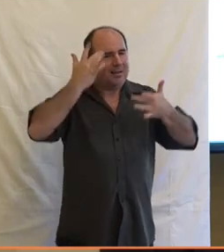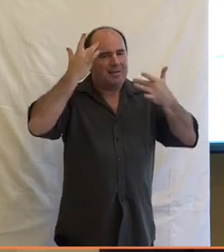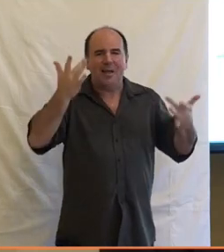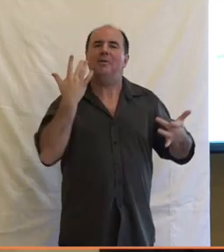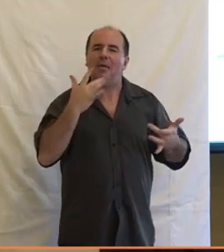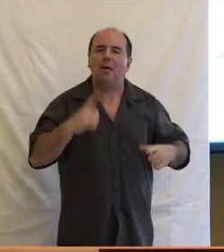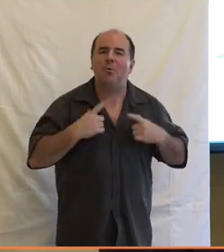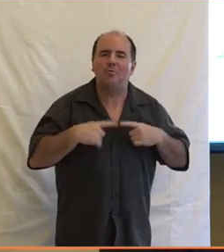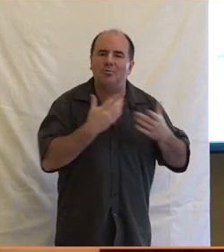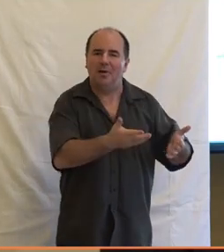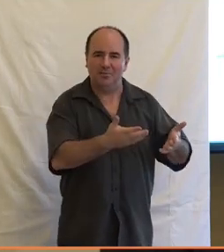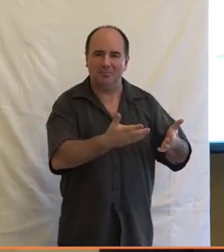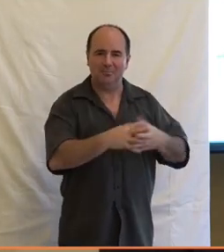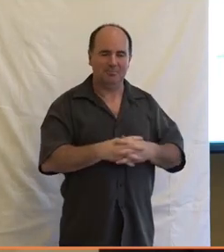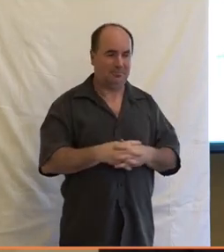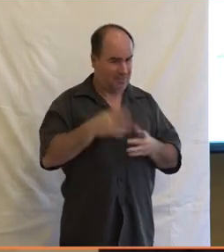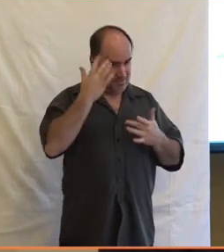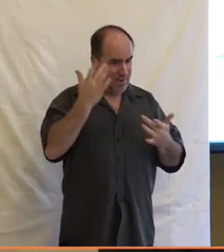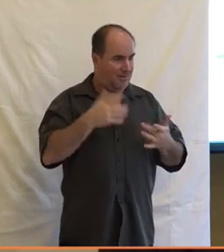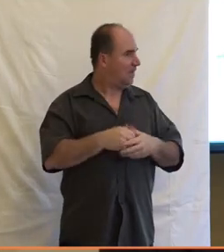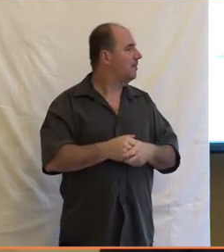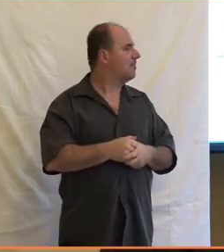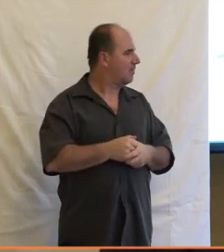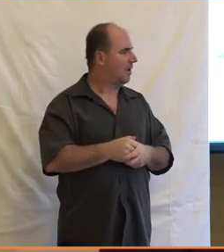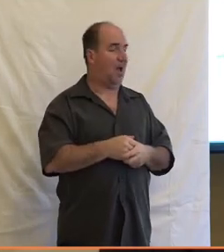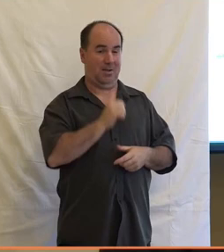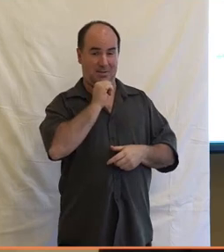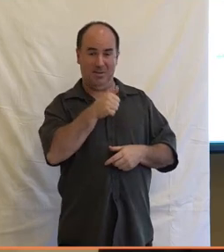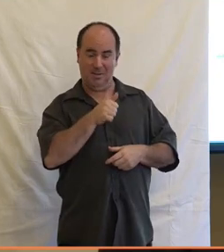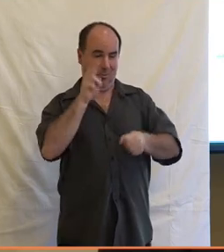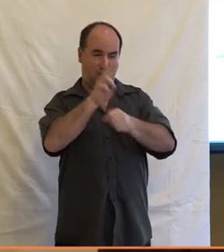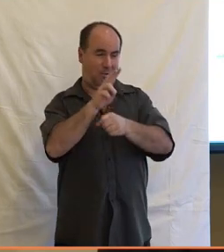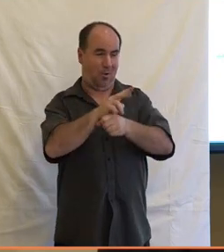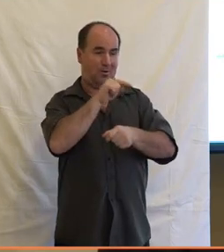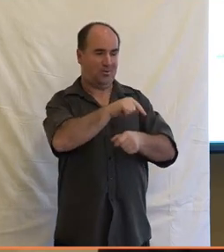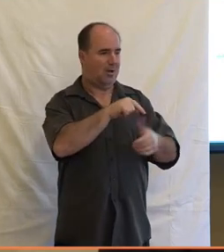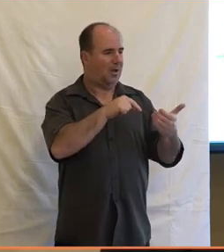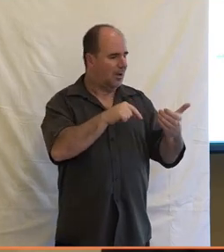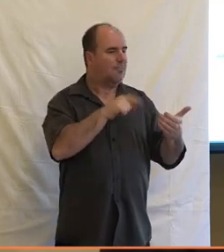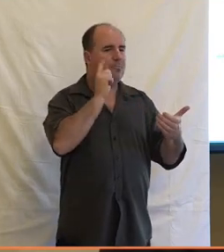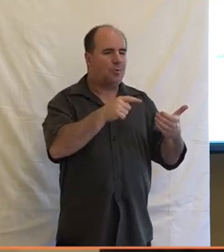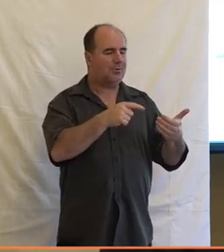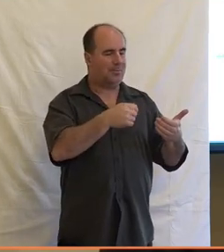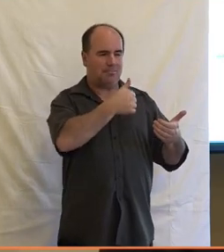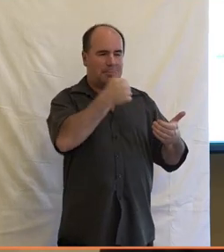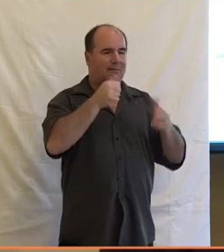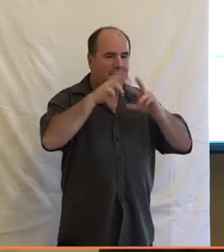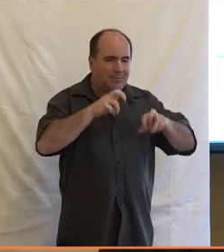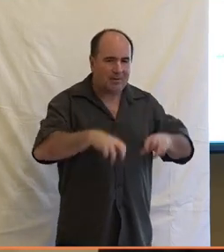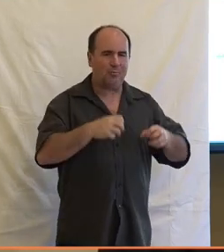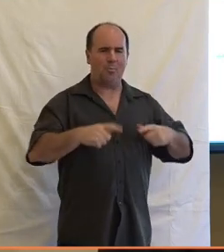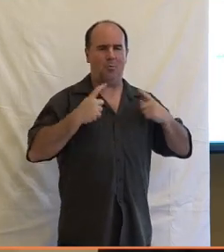vlastně někdo úplně jiný. A málo kdo dohlíží k tomu, že by měl dělat nějaký uživatelský výzkum, že by měl do